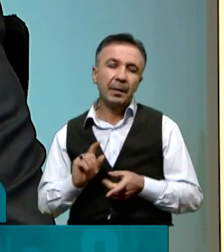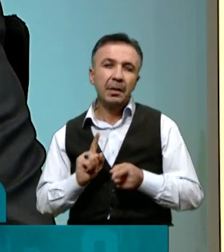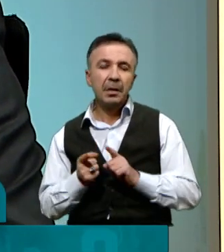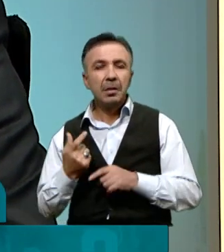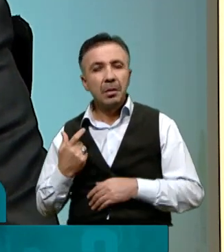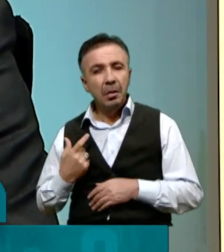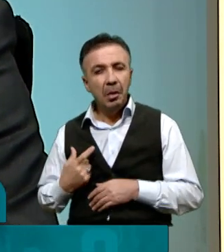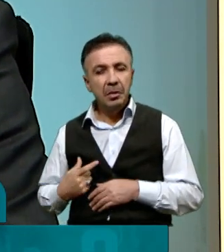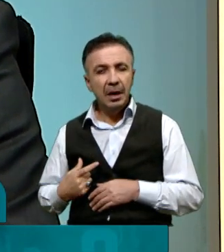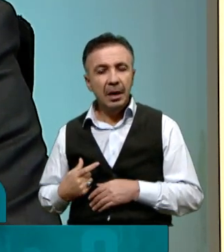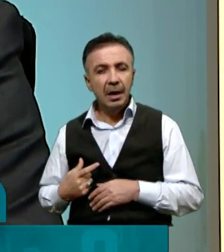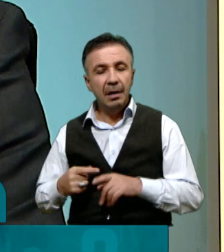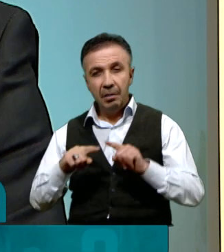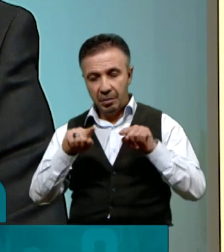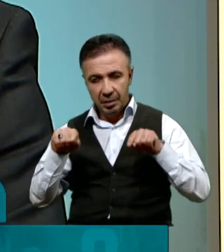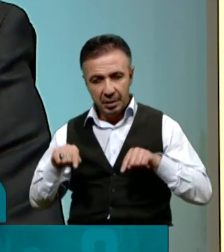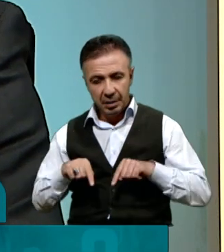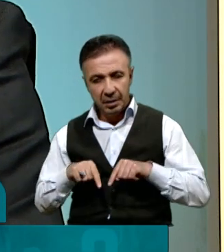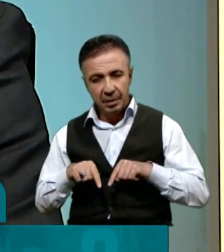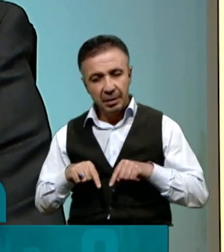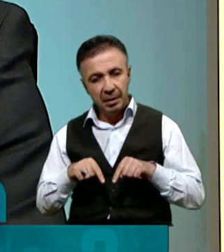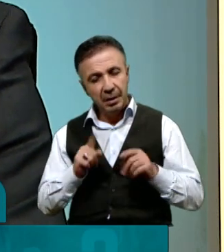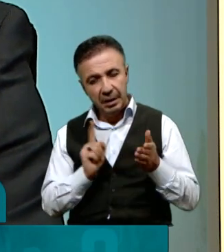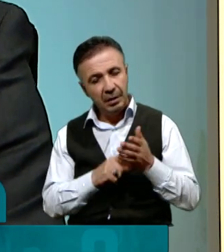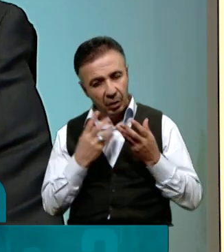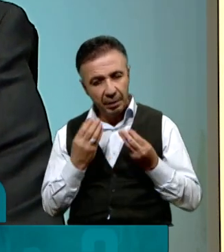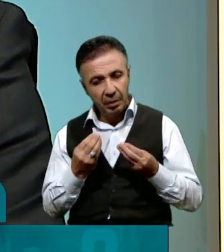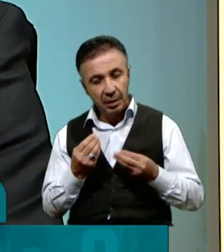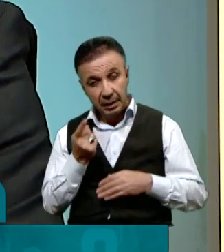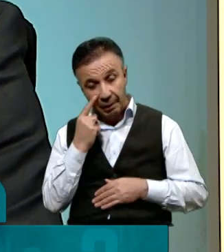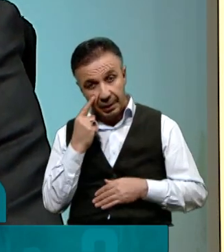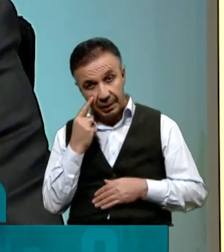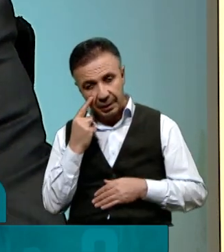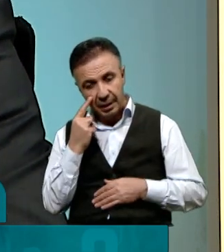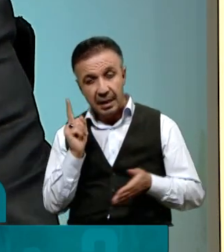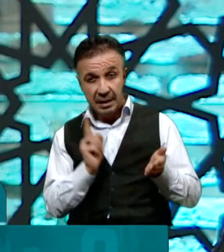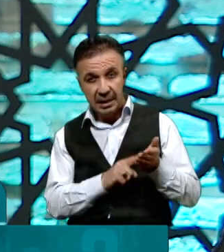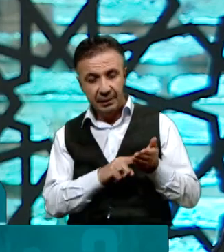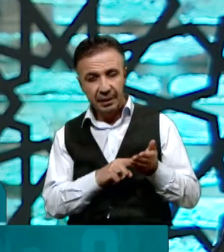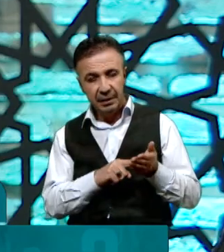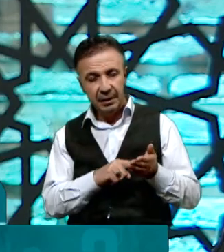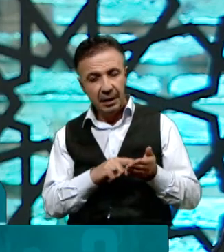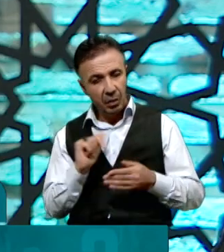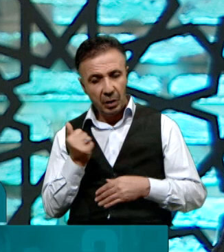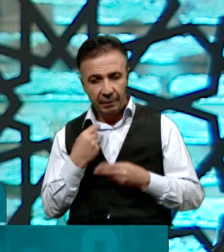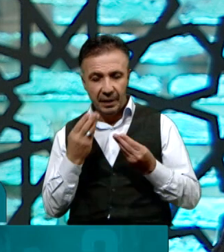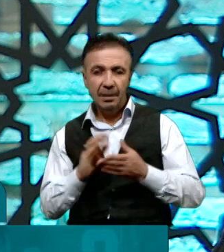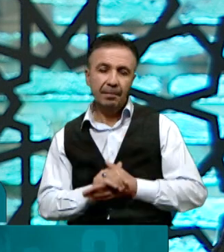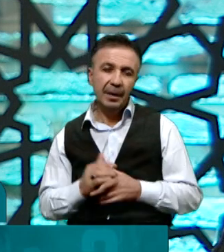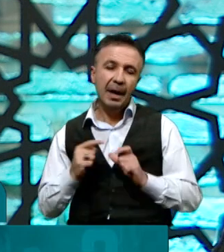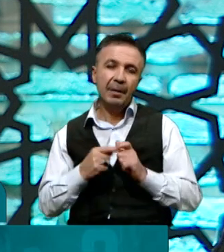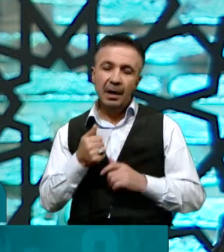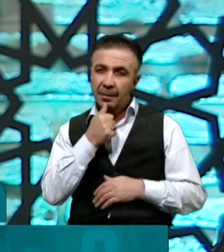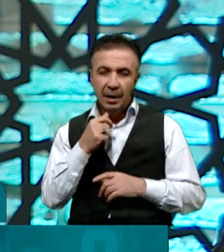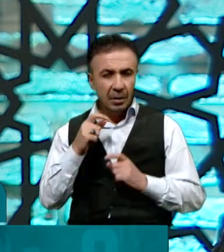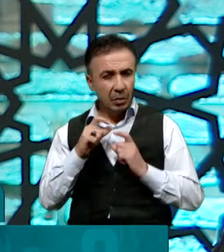özel kuruluşların verdikleri de belki olabilir ama özellikle resmi olanı önemseyelim. Pekala. Emrah Bey, sosyal